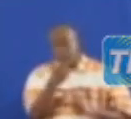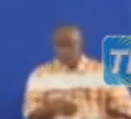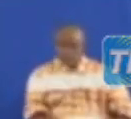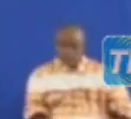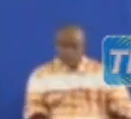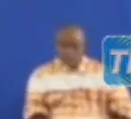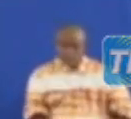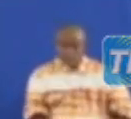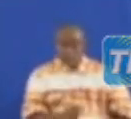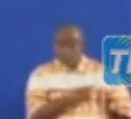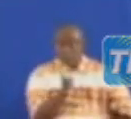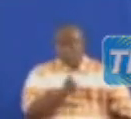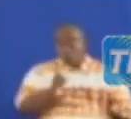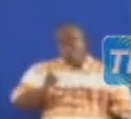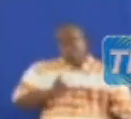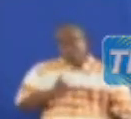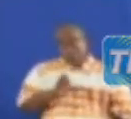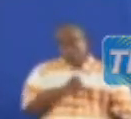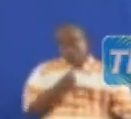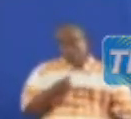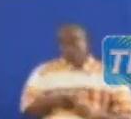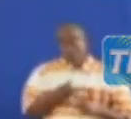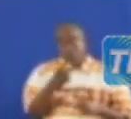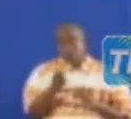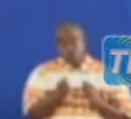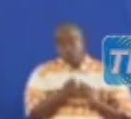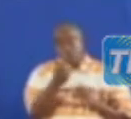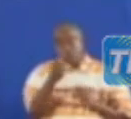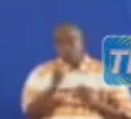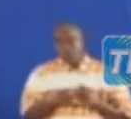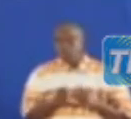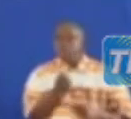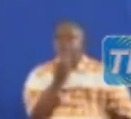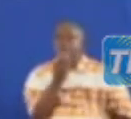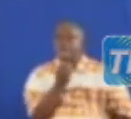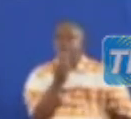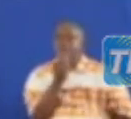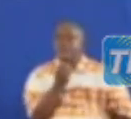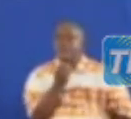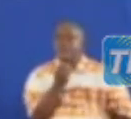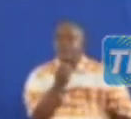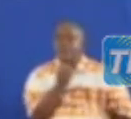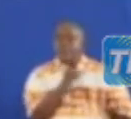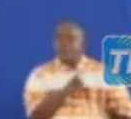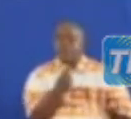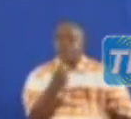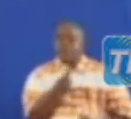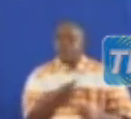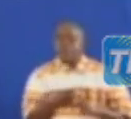2,411 ambapo wasichana ni 1,211 na wavulana ni wanafunzi